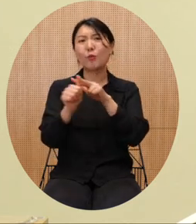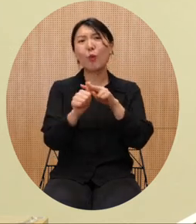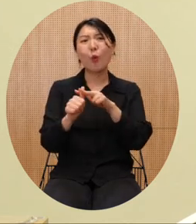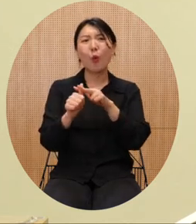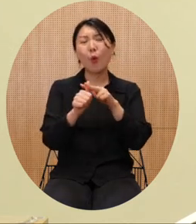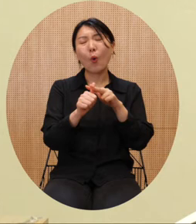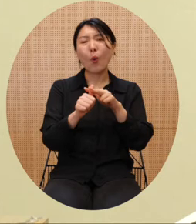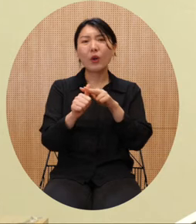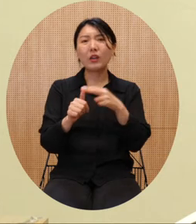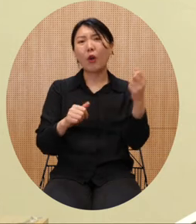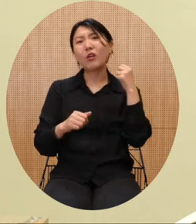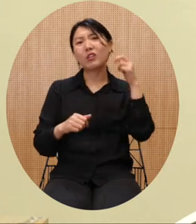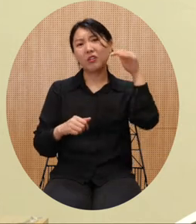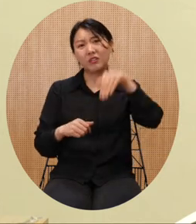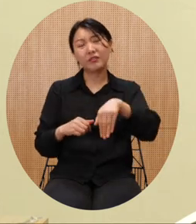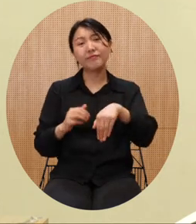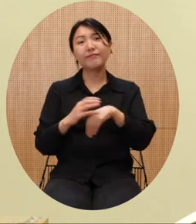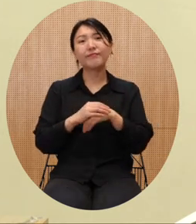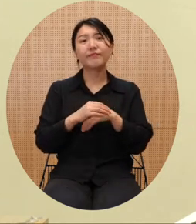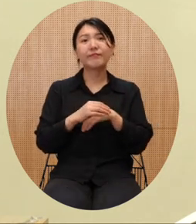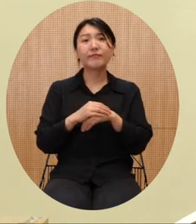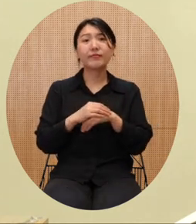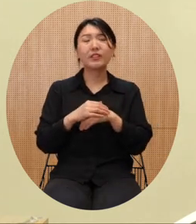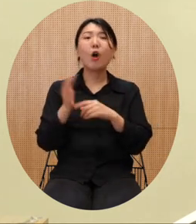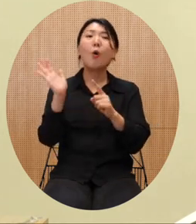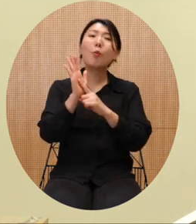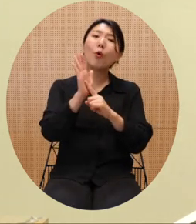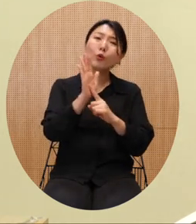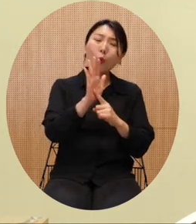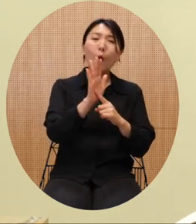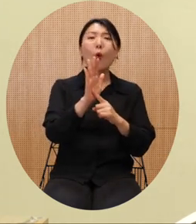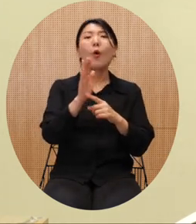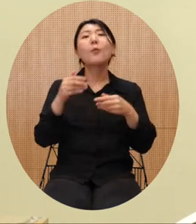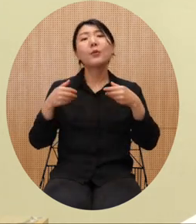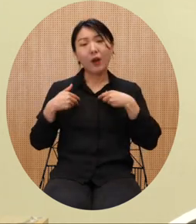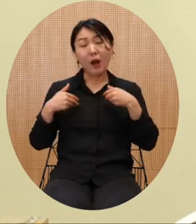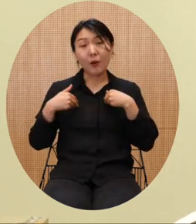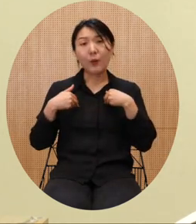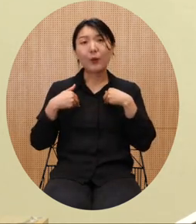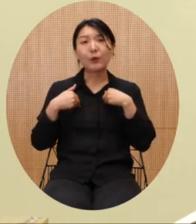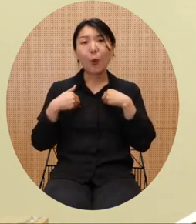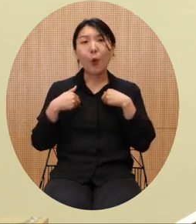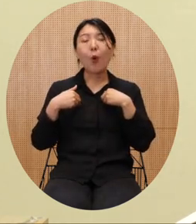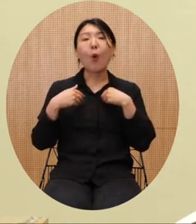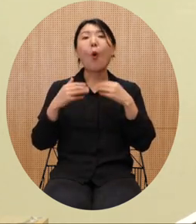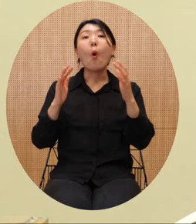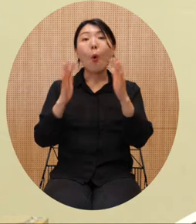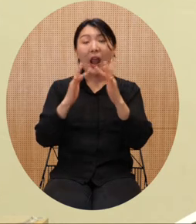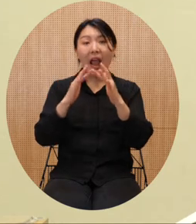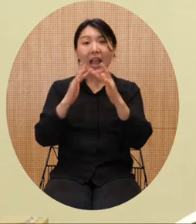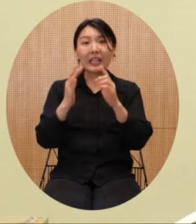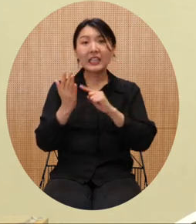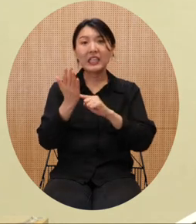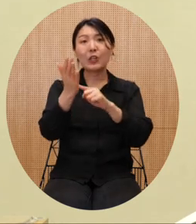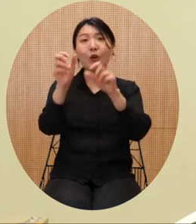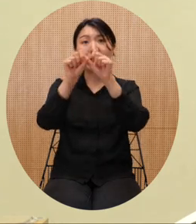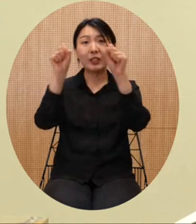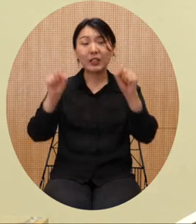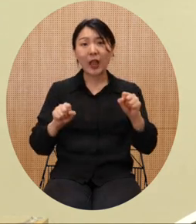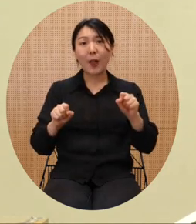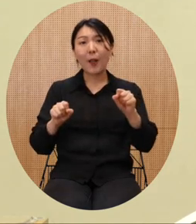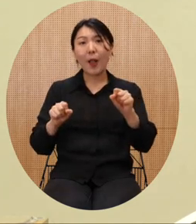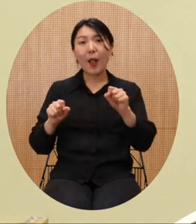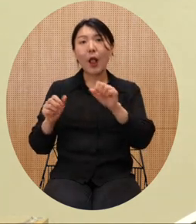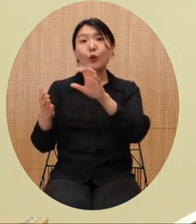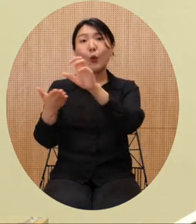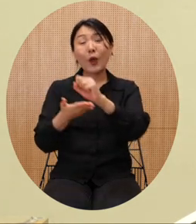상대적으로 좀 취약하셔요. 그래서 홍보도 물론 더 잘해야 되겠지만 온라인 신청 시스템을 좀 도입하시면 어떨까